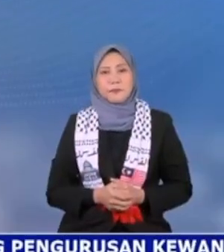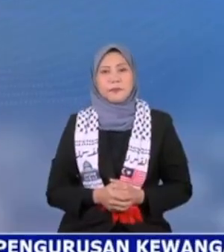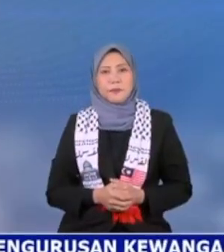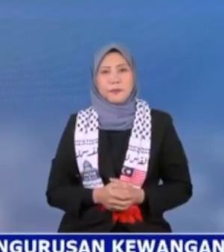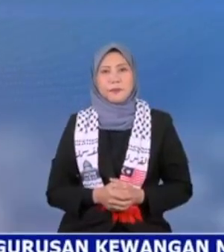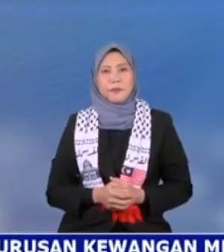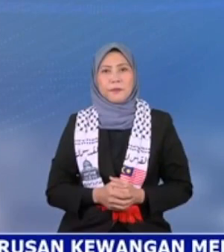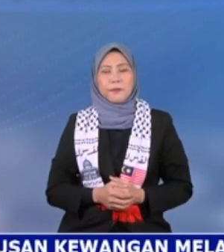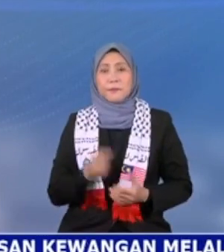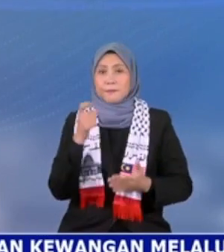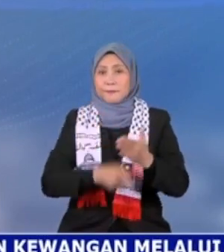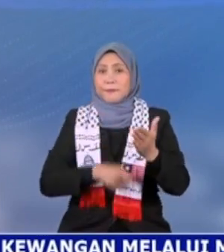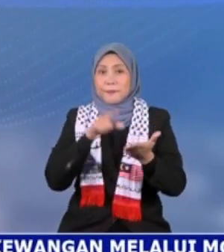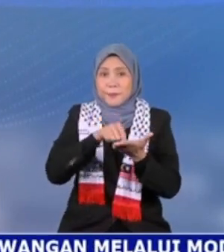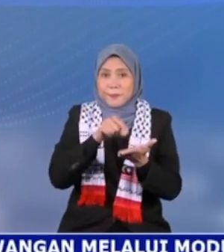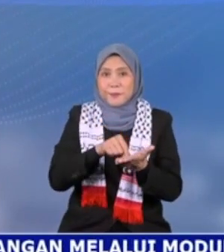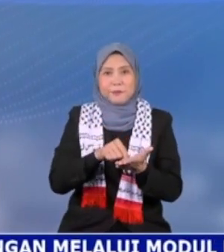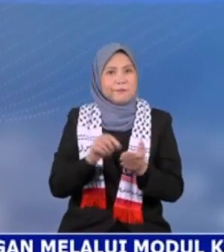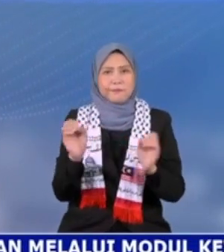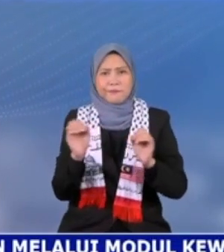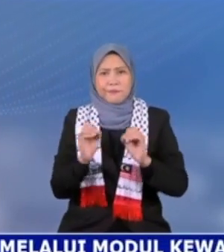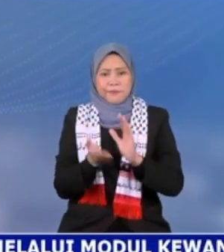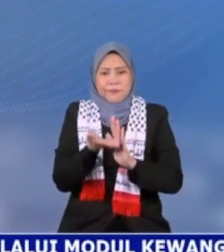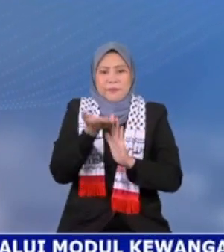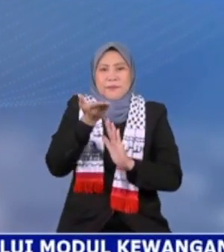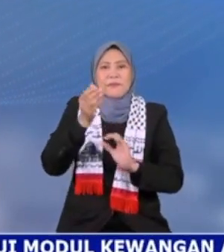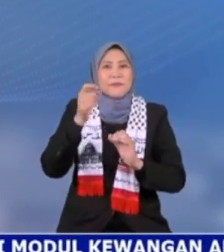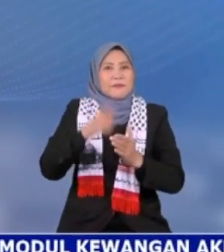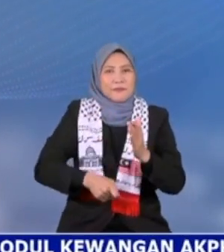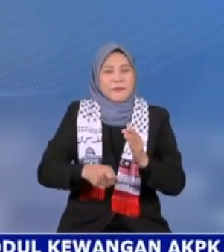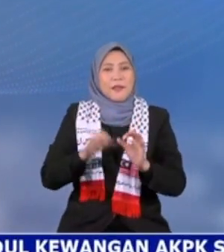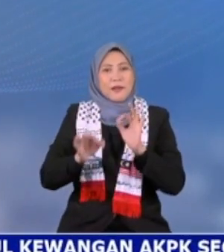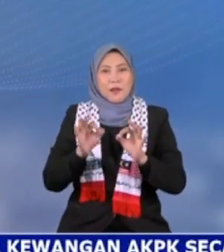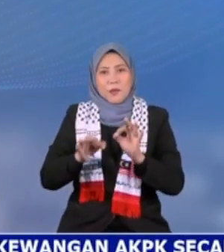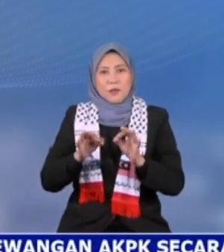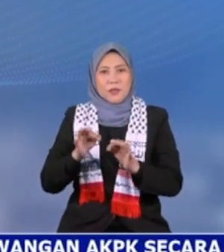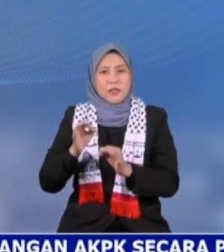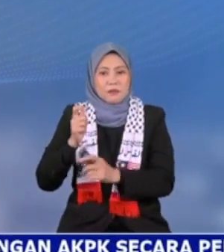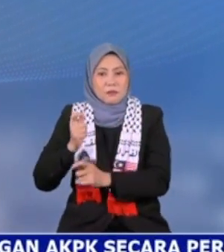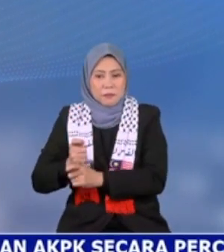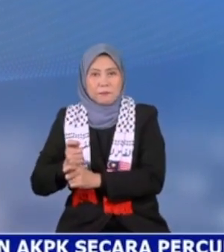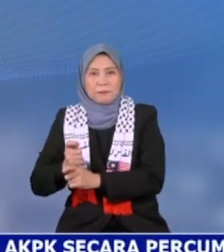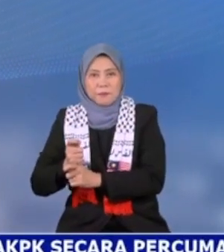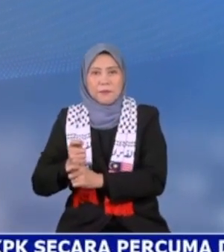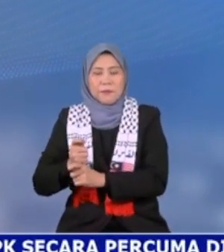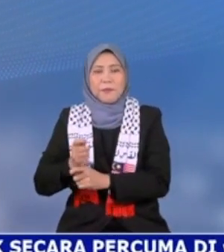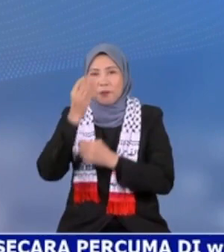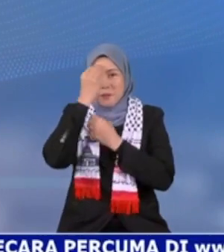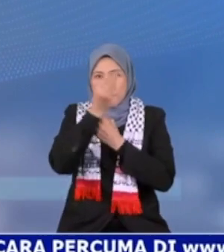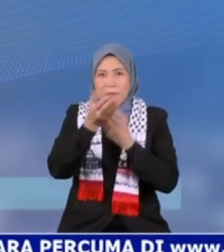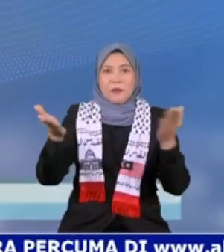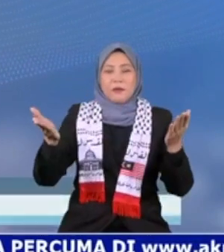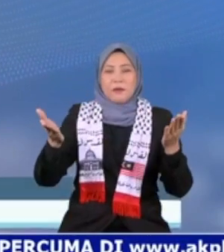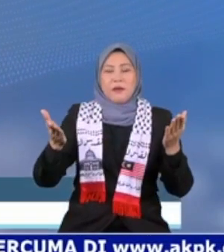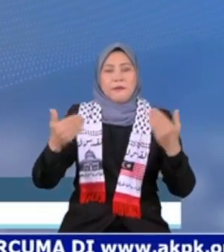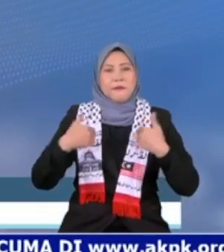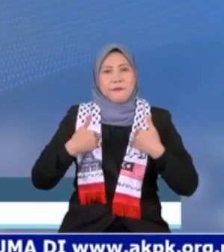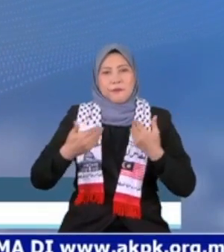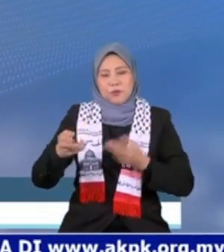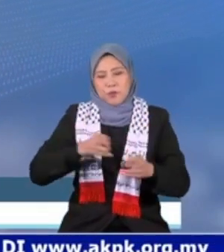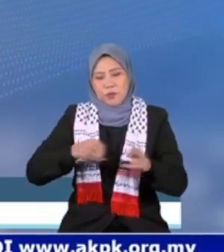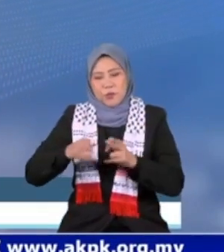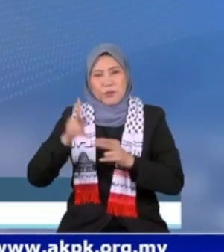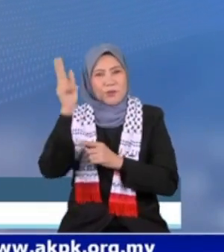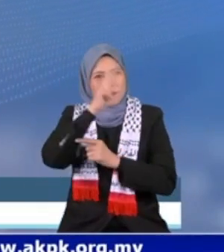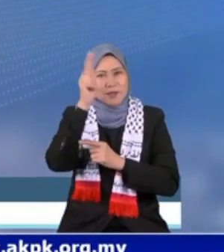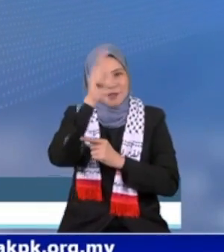segera harga ayam tidak akan naik mendadak jika harganya diapungkan perkara itu dinyatakan selepas beberapa sesi libat